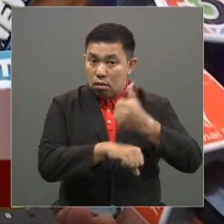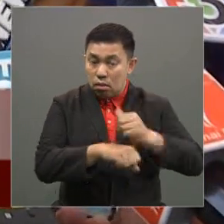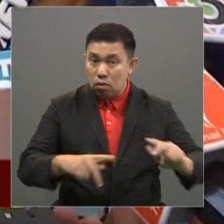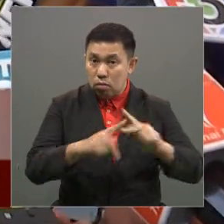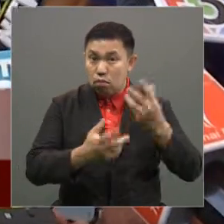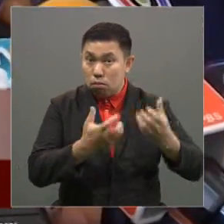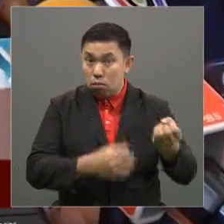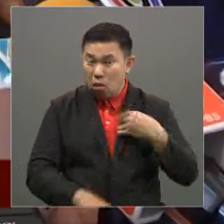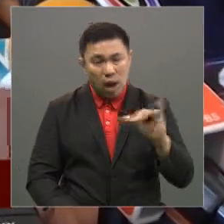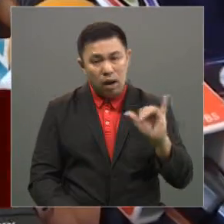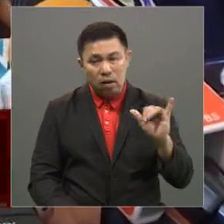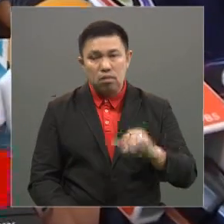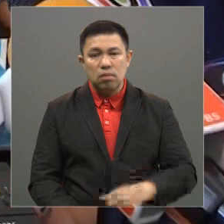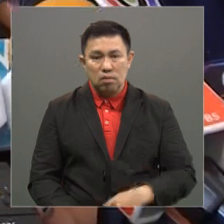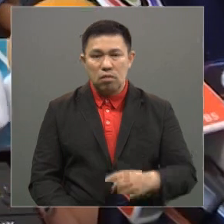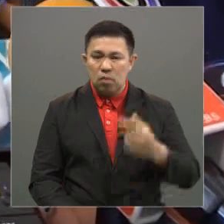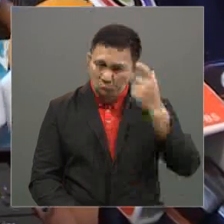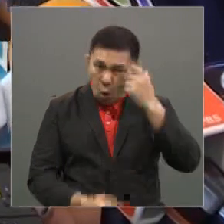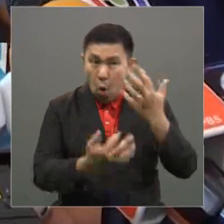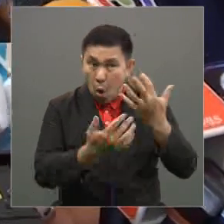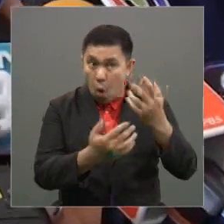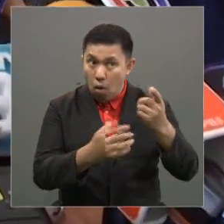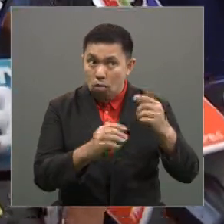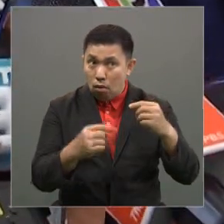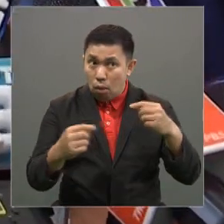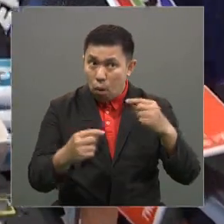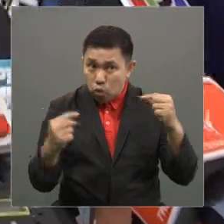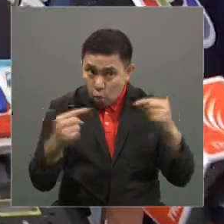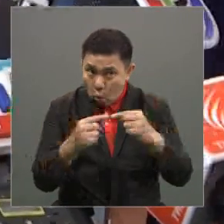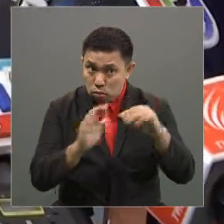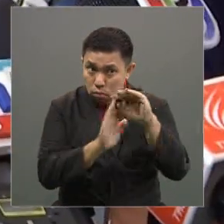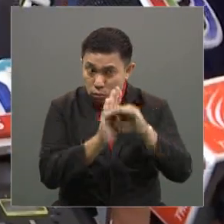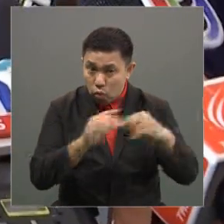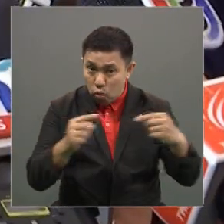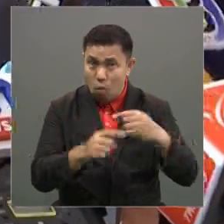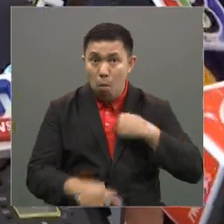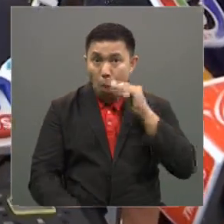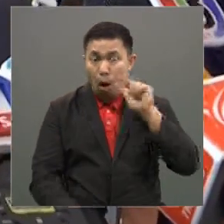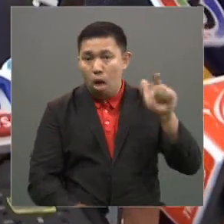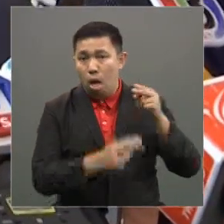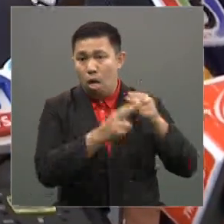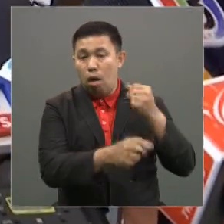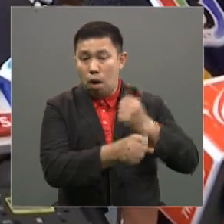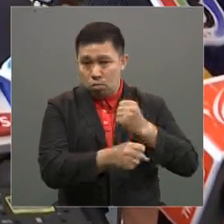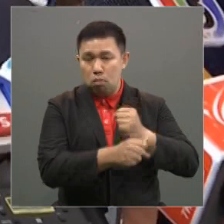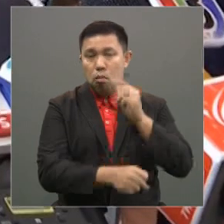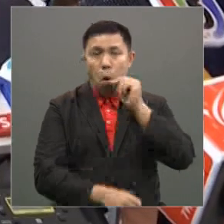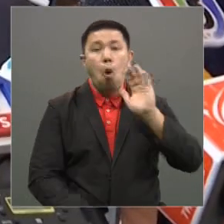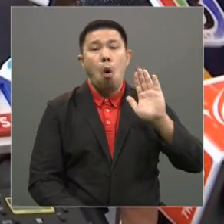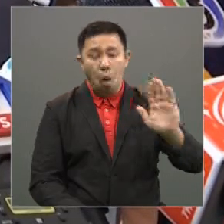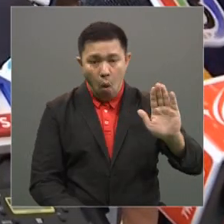ย ังไม่ได้แจ้งค่ะจริงๆก็คือก็รอดูว่าเข้าเกณฑ์ไหมนะคะก็อันนี้ไม่ทราบเพราะคุณพ่อเป็นคนทำเองถ้าต้องทำทั้งหมด